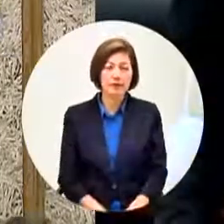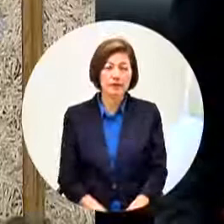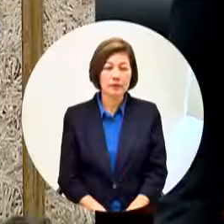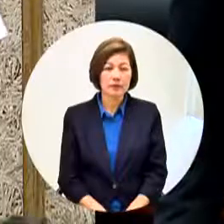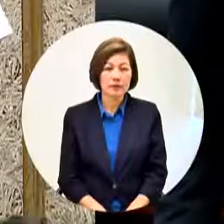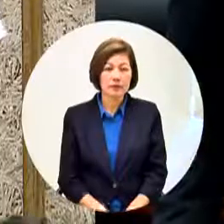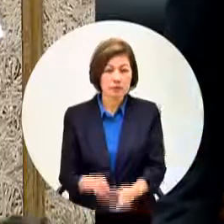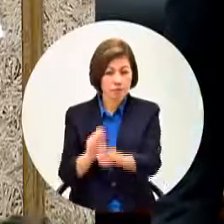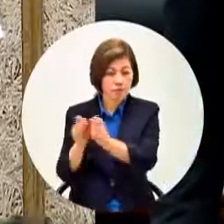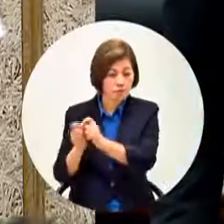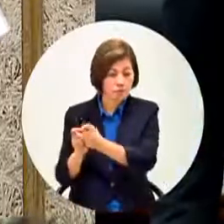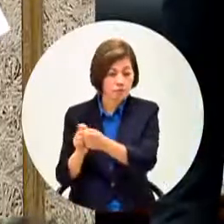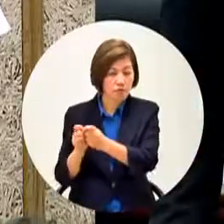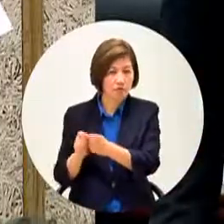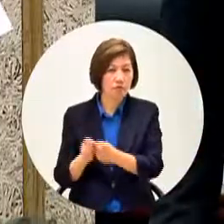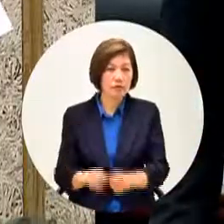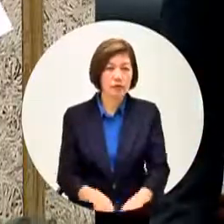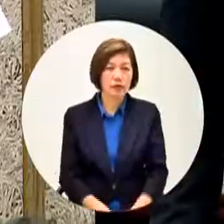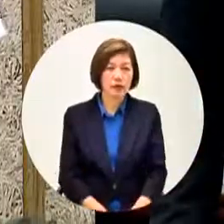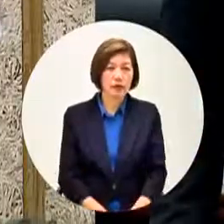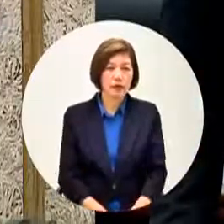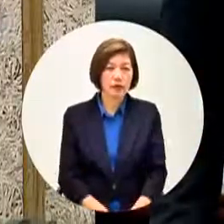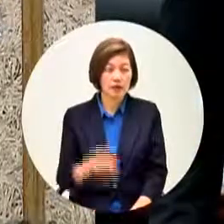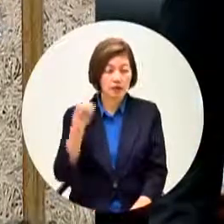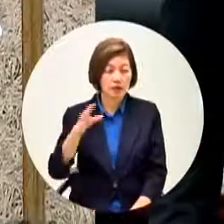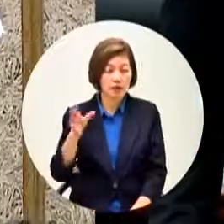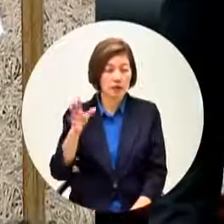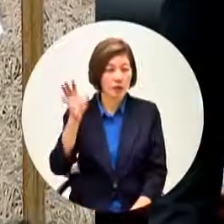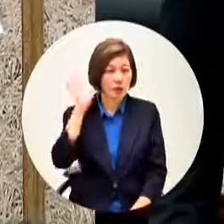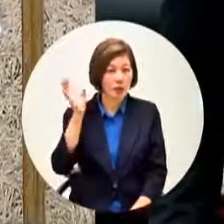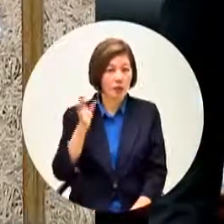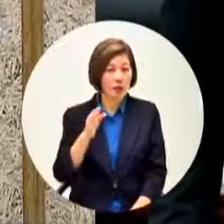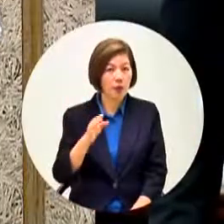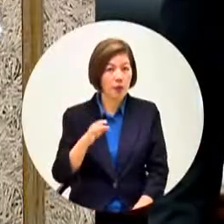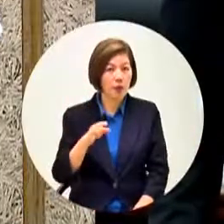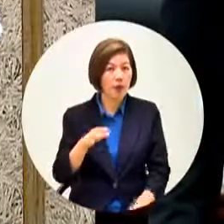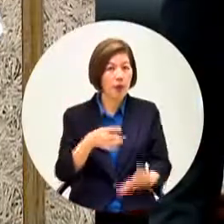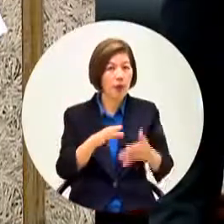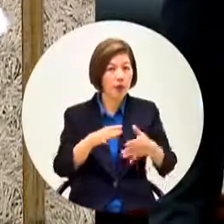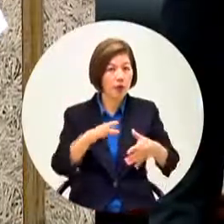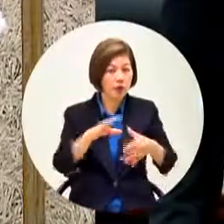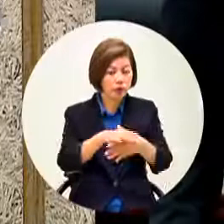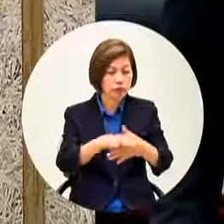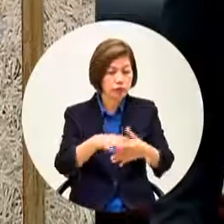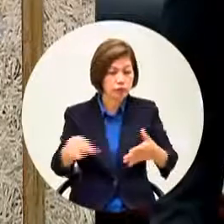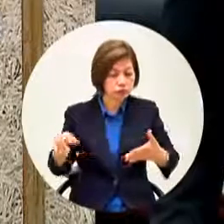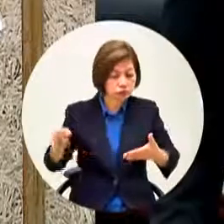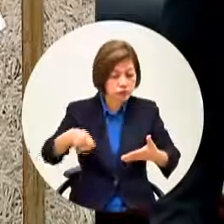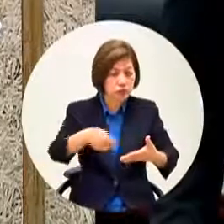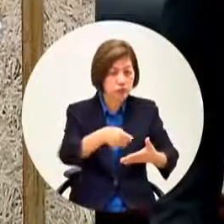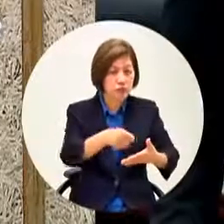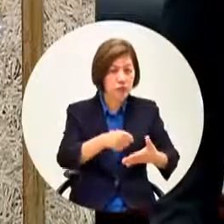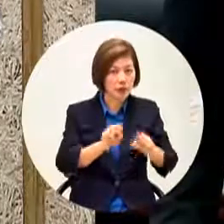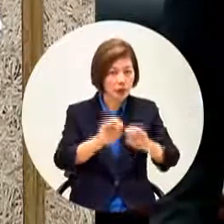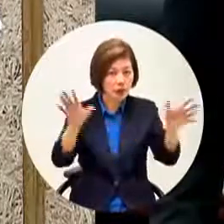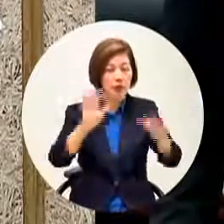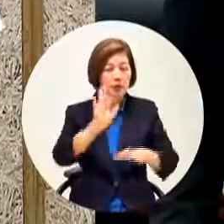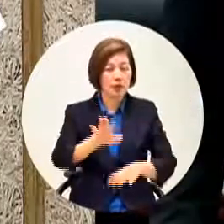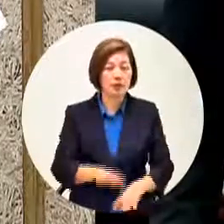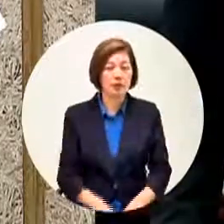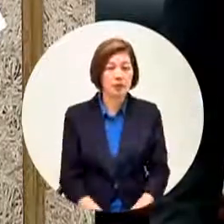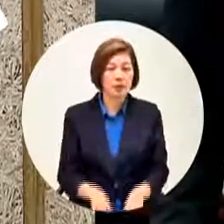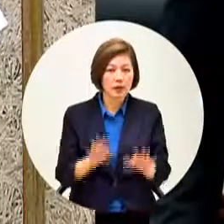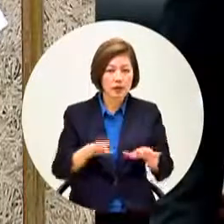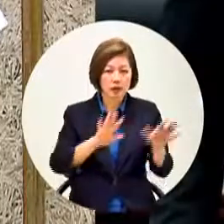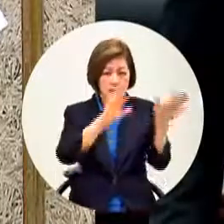会阁开，应该是有，阮有做新闻稿的一挂迄个宣导。那较详细，阮会阁做详细的一挂现况的一